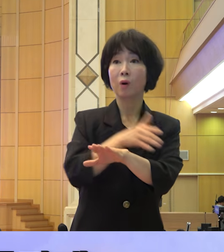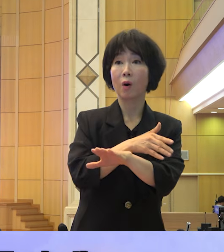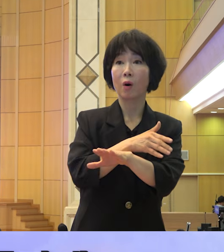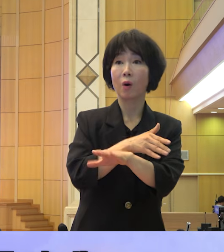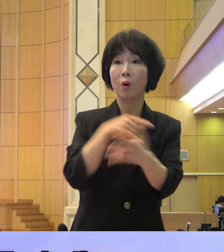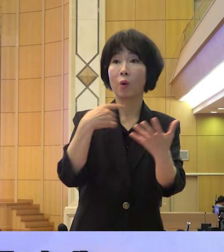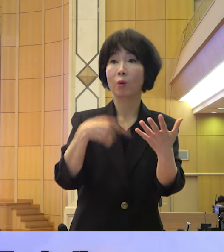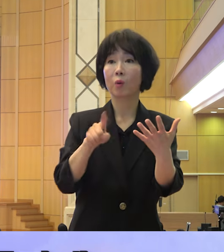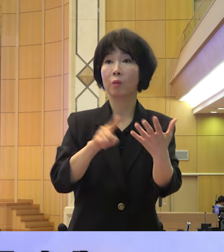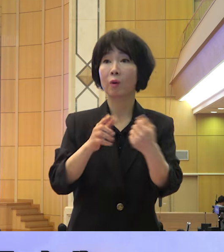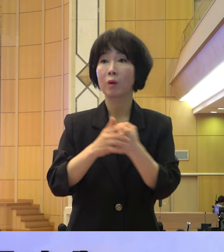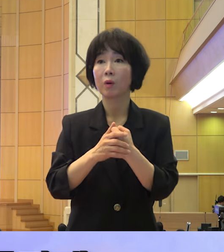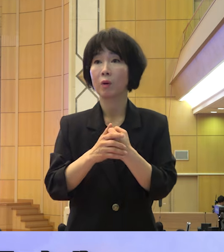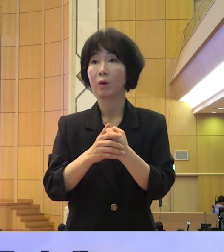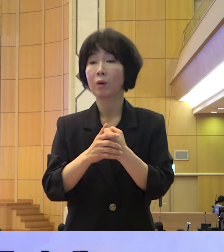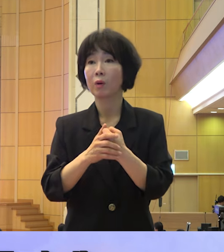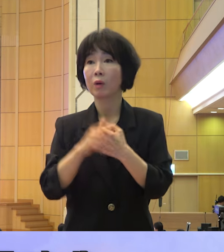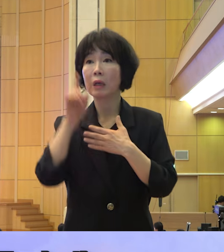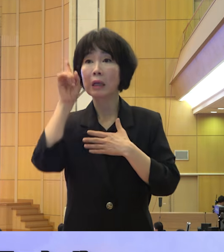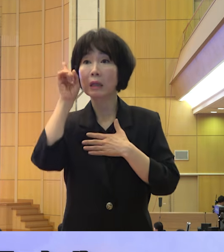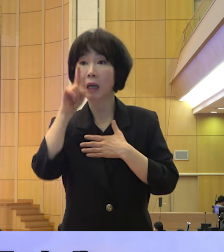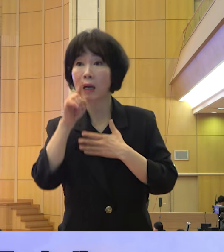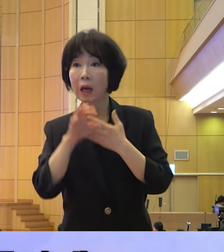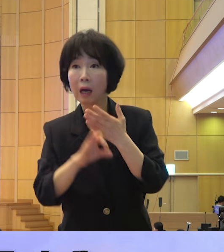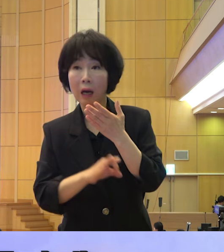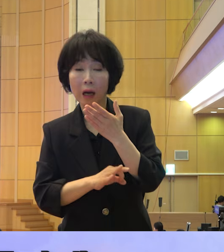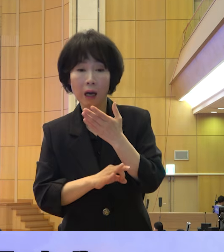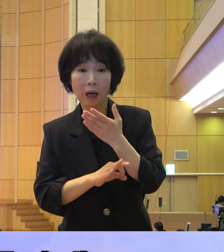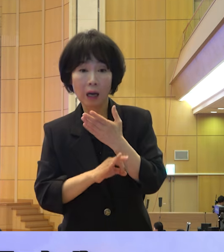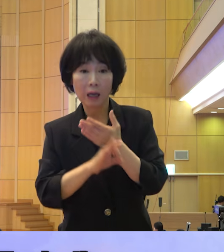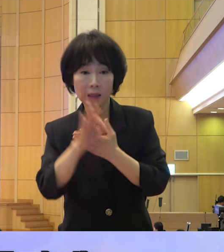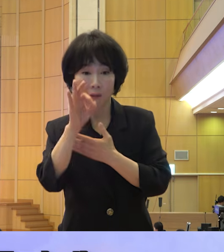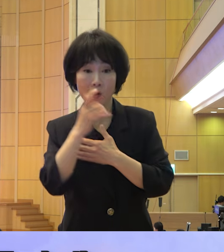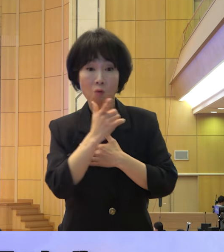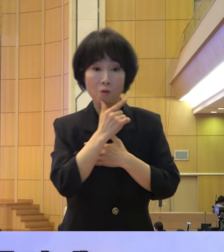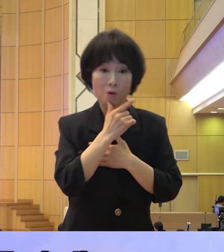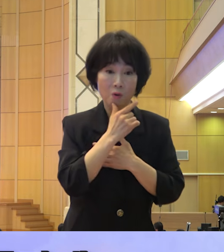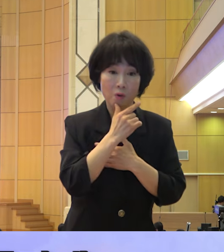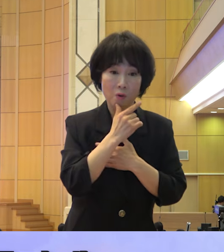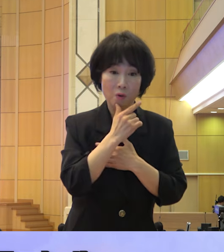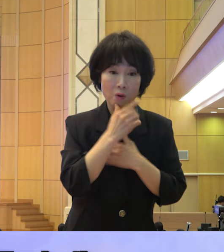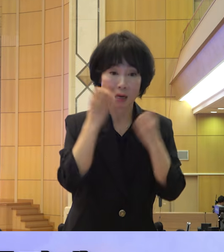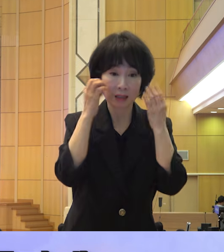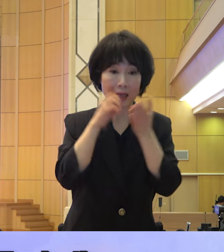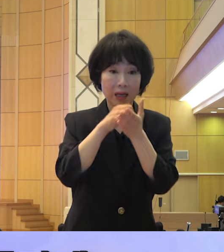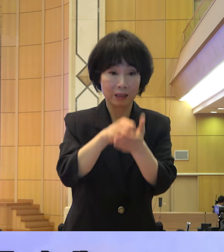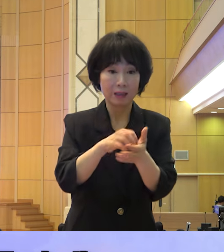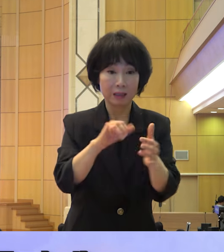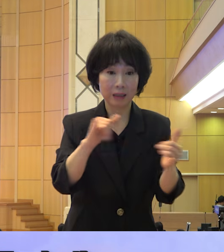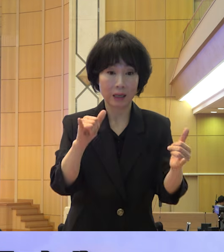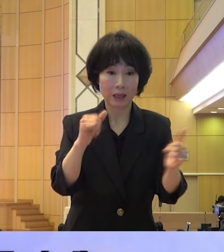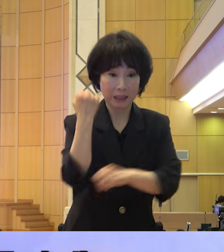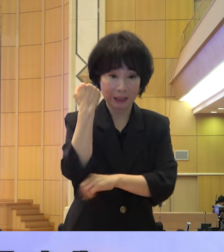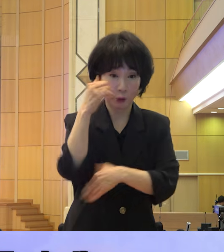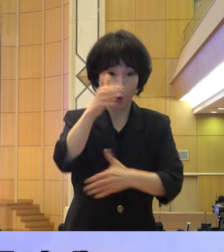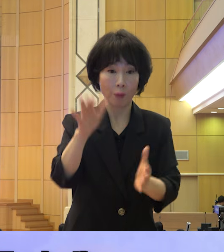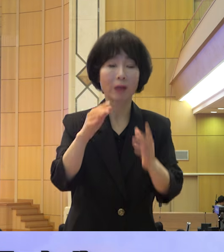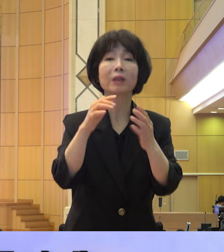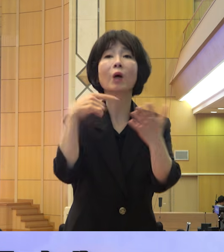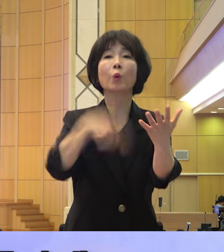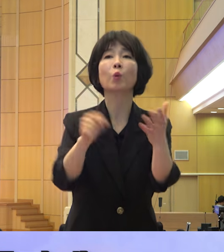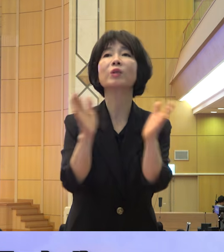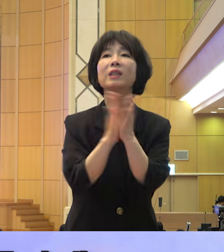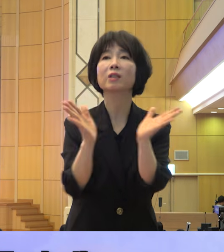교육에 대해서 말씀드리면, 내일 월요일은 초급 성경 교육을 직접